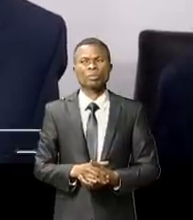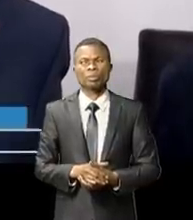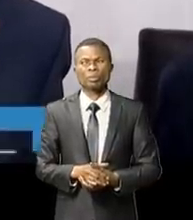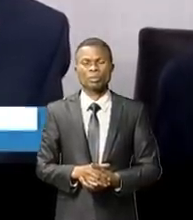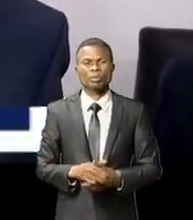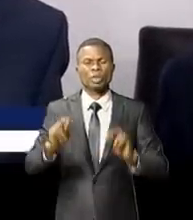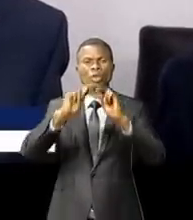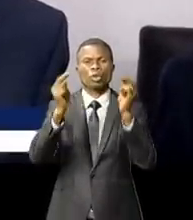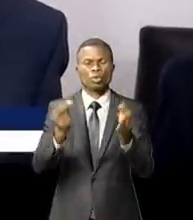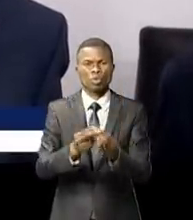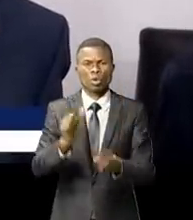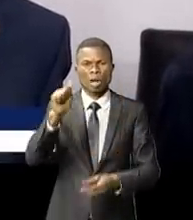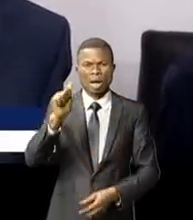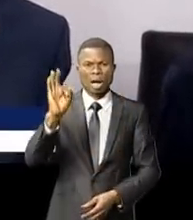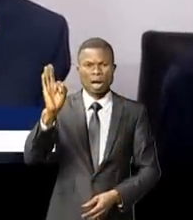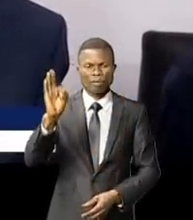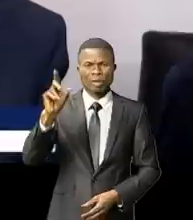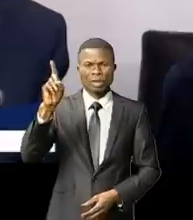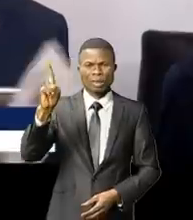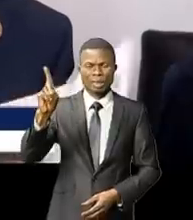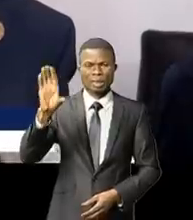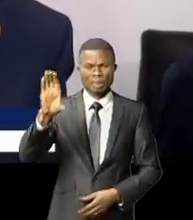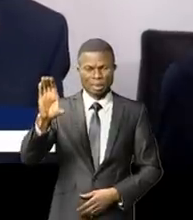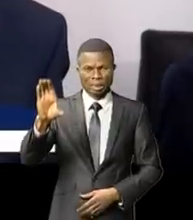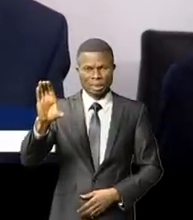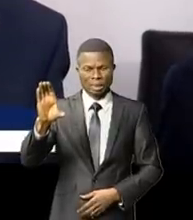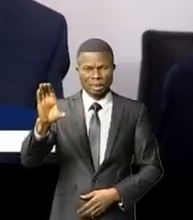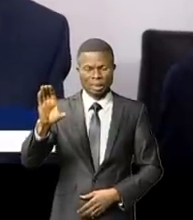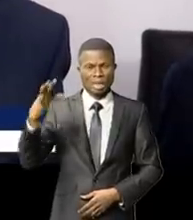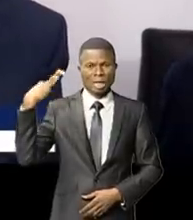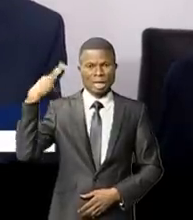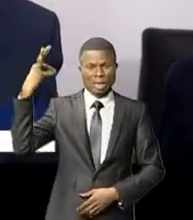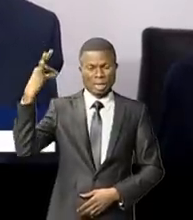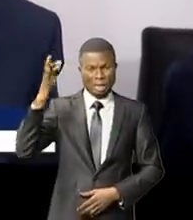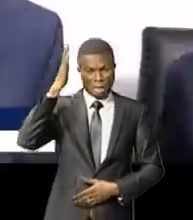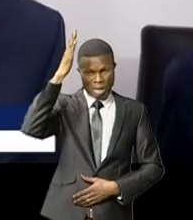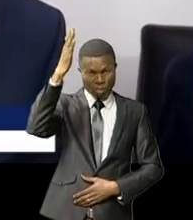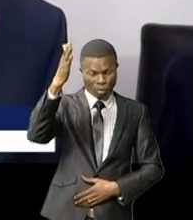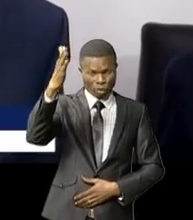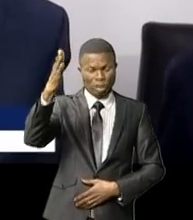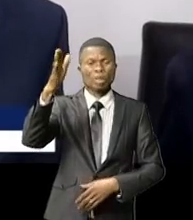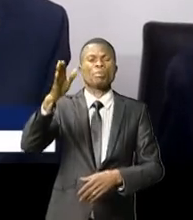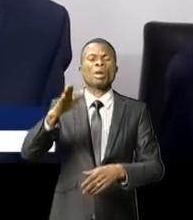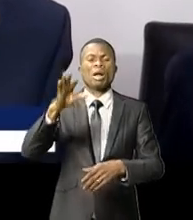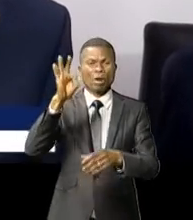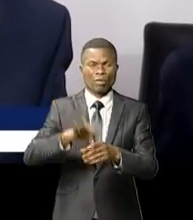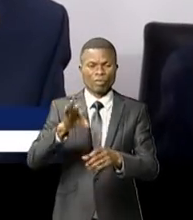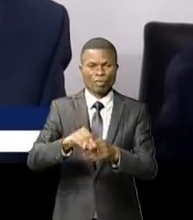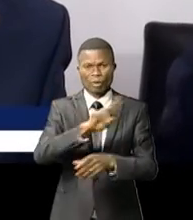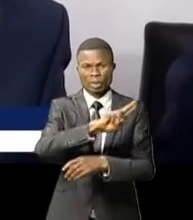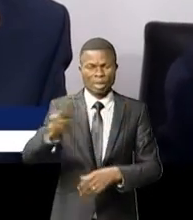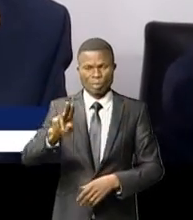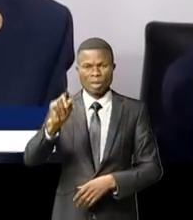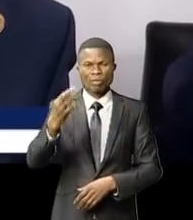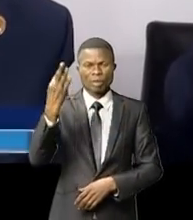le regroupement AFDCA y est. Notre candidat que nous allons soutenir en 2023, c'est Félix